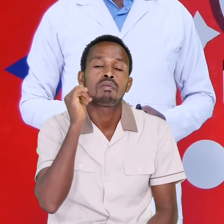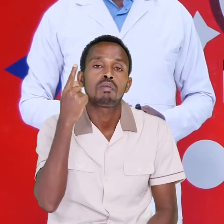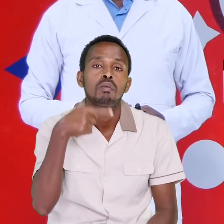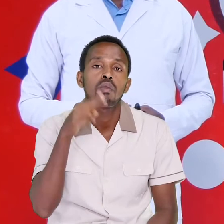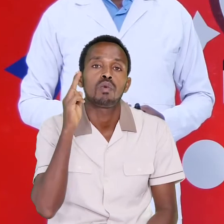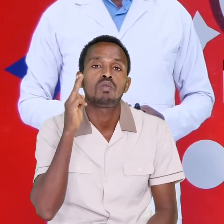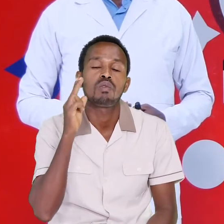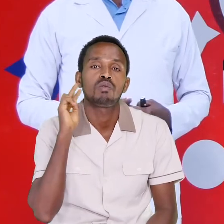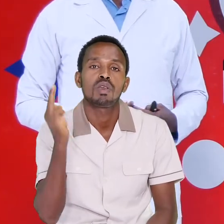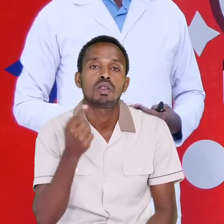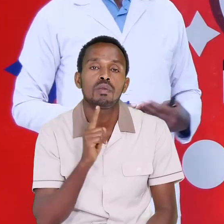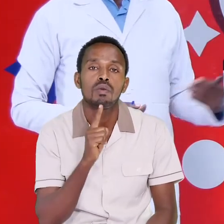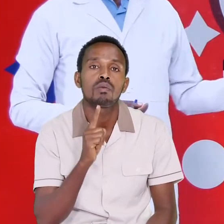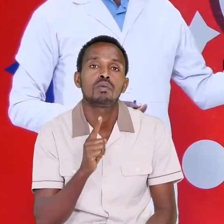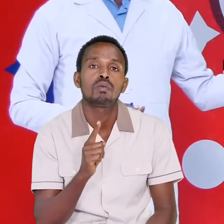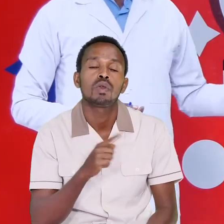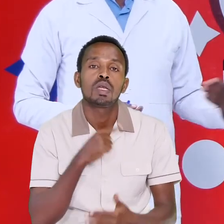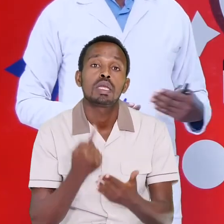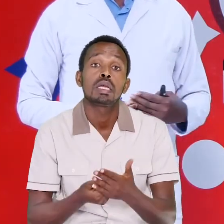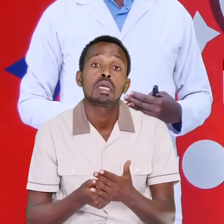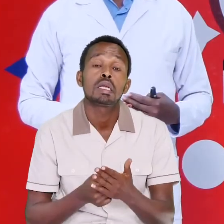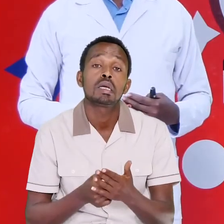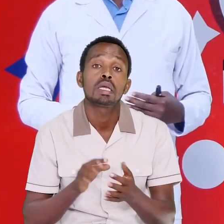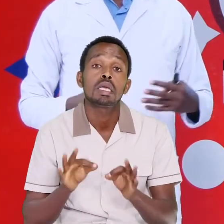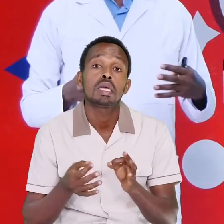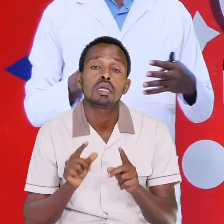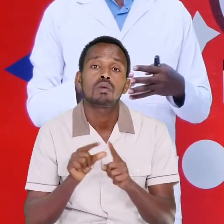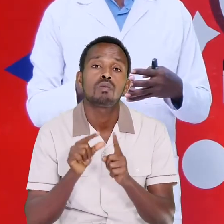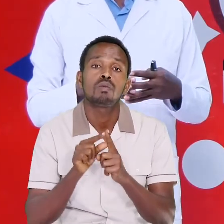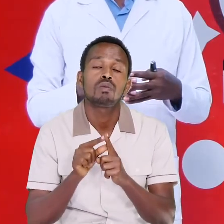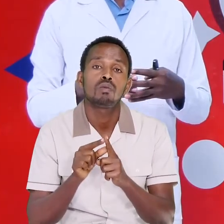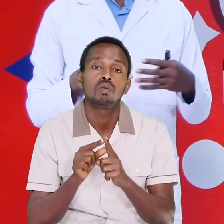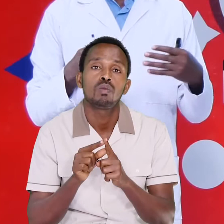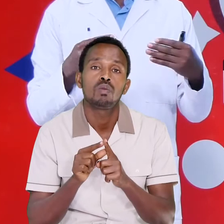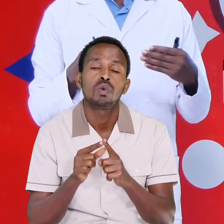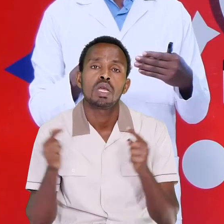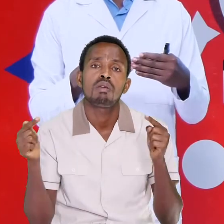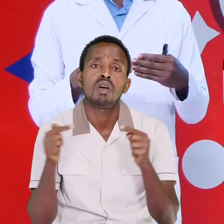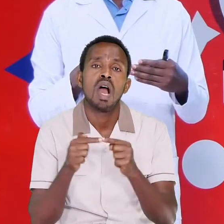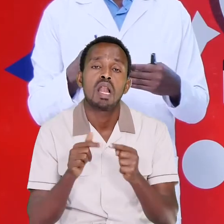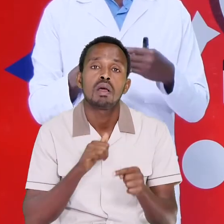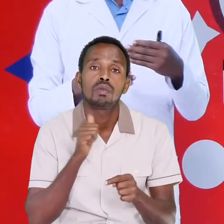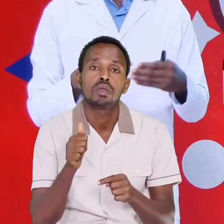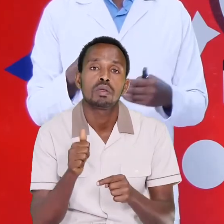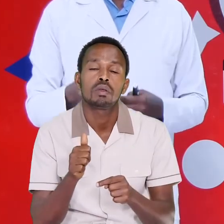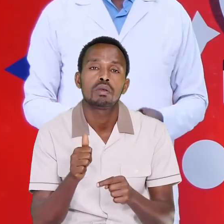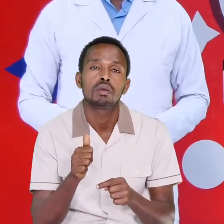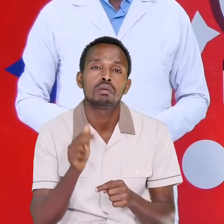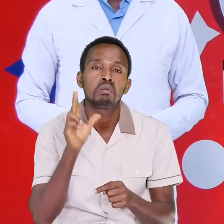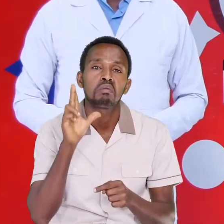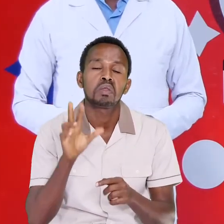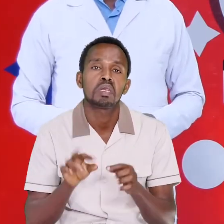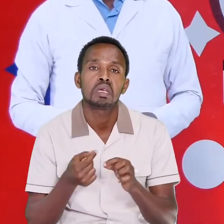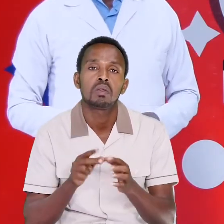jechuudha. Kanaaf hiikni jechoota kanaa waliin faallessu sadansaayyuu hiika tokko